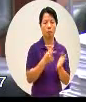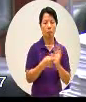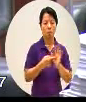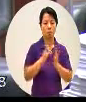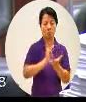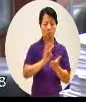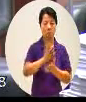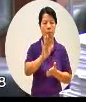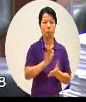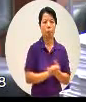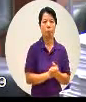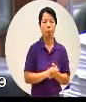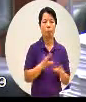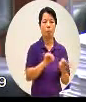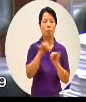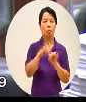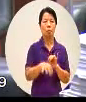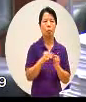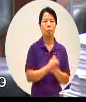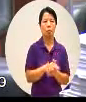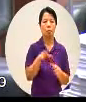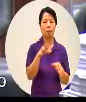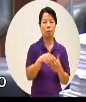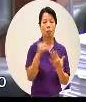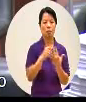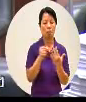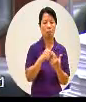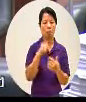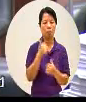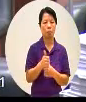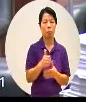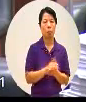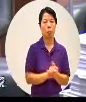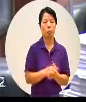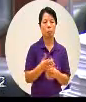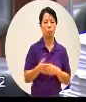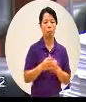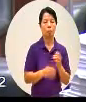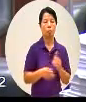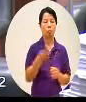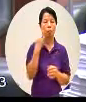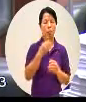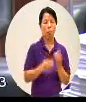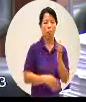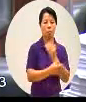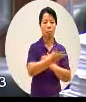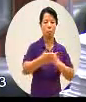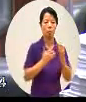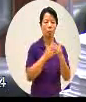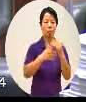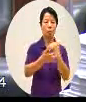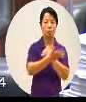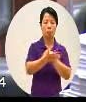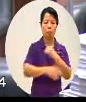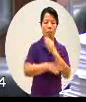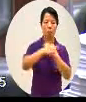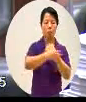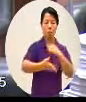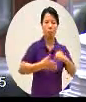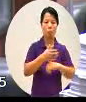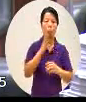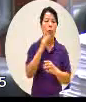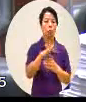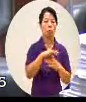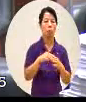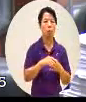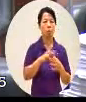了。那你地点选得对，当然你的志宏祠功能就会当发挥。你地点若选